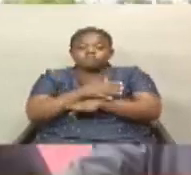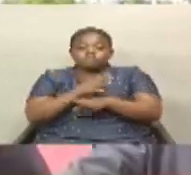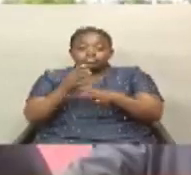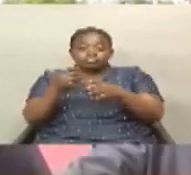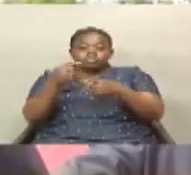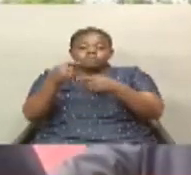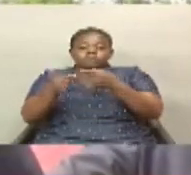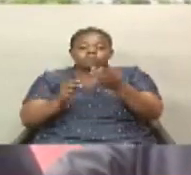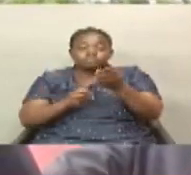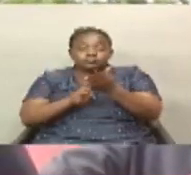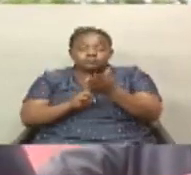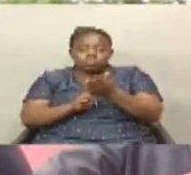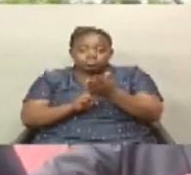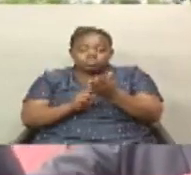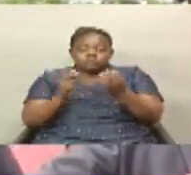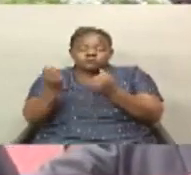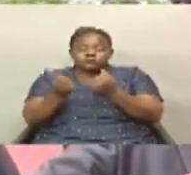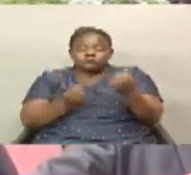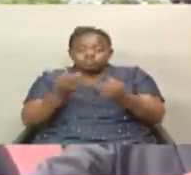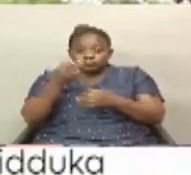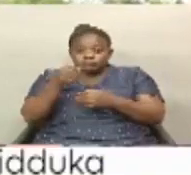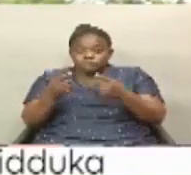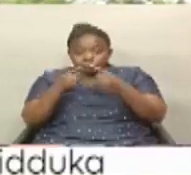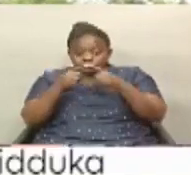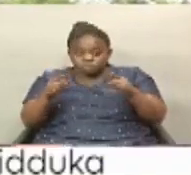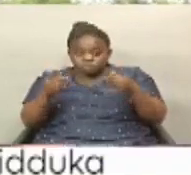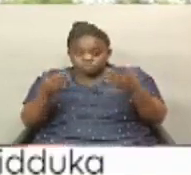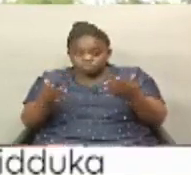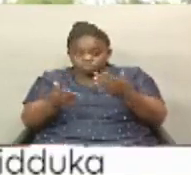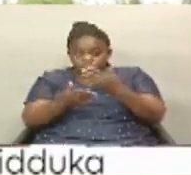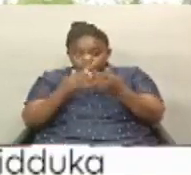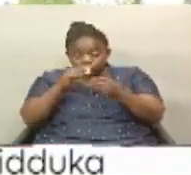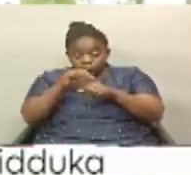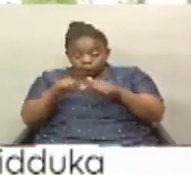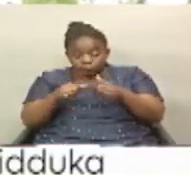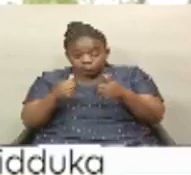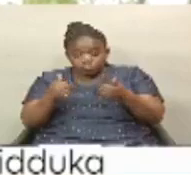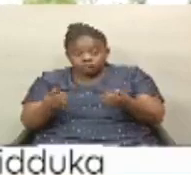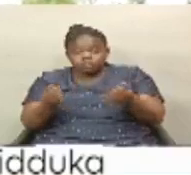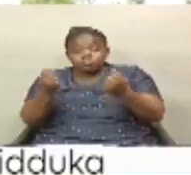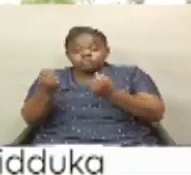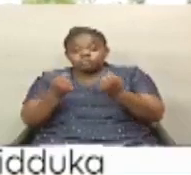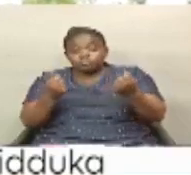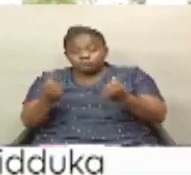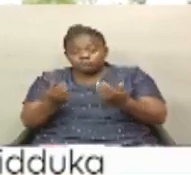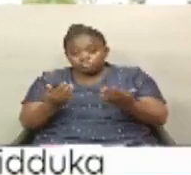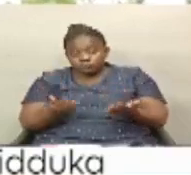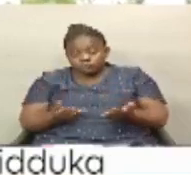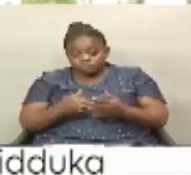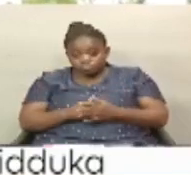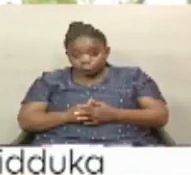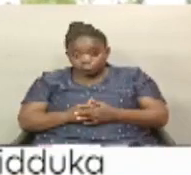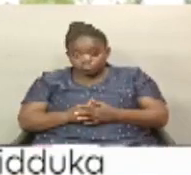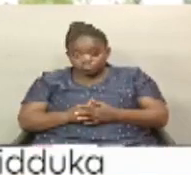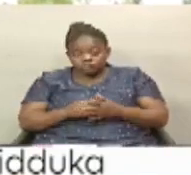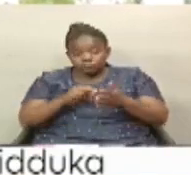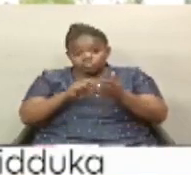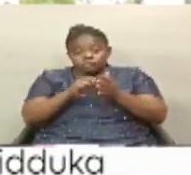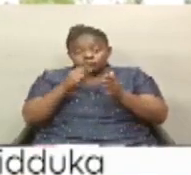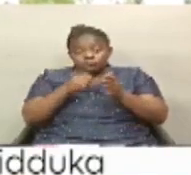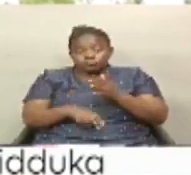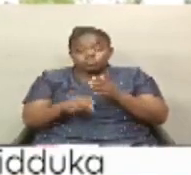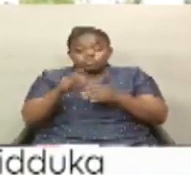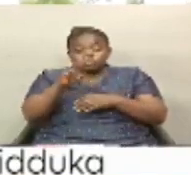nguudo emotoka bw'oba togikamise nga togifuddeeko nga togikoze enemotoka nsitoya puresha kitegeeza nti